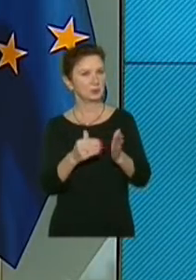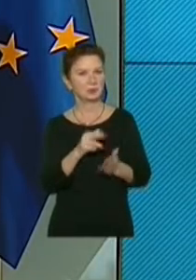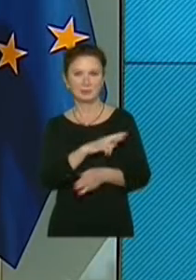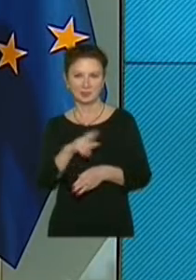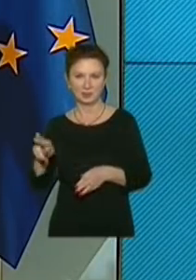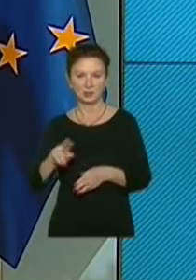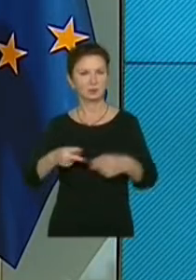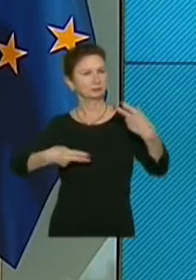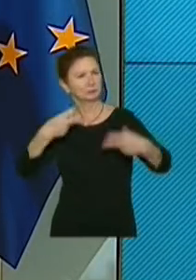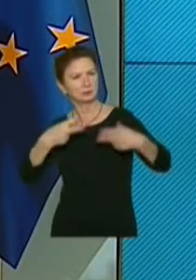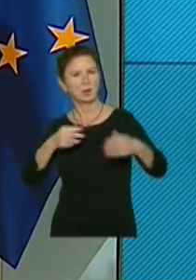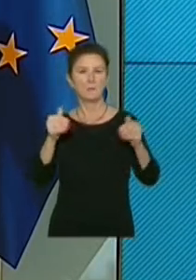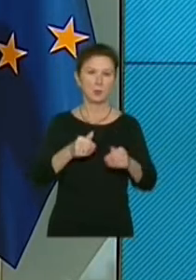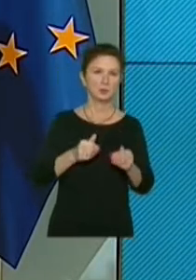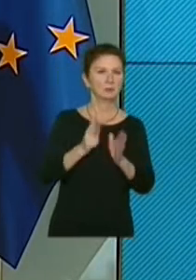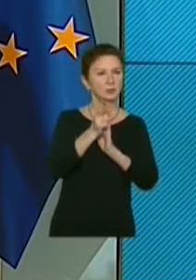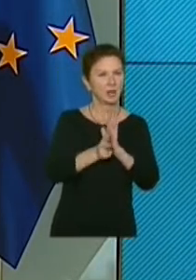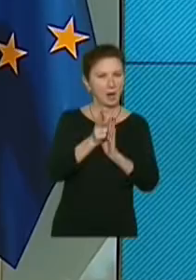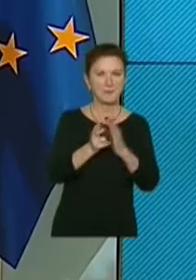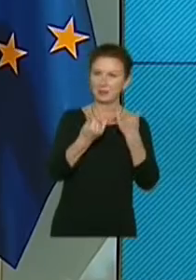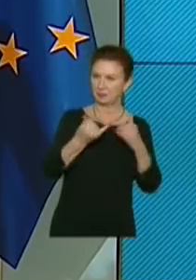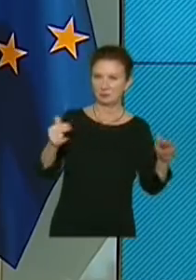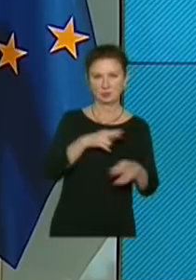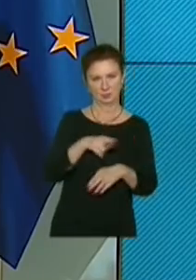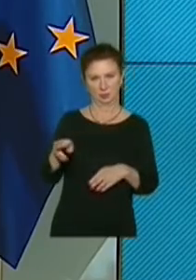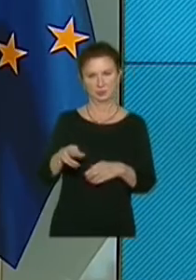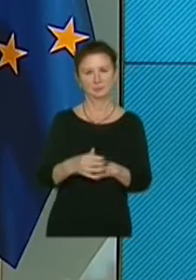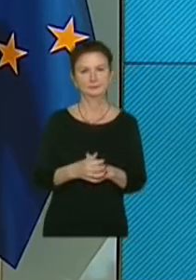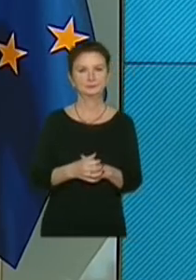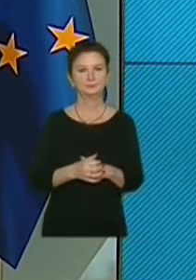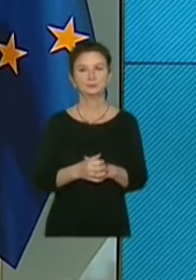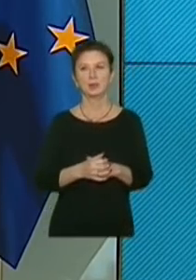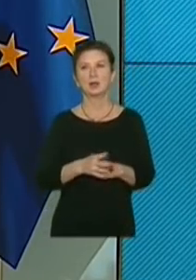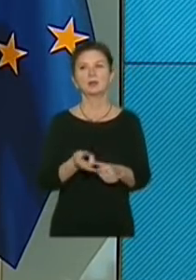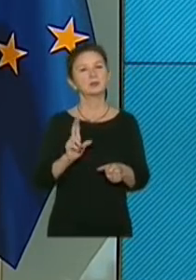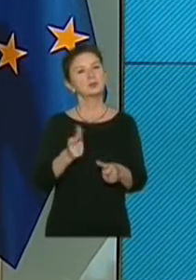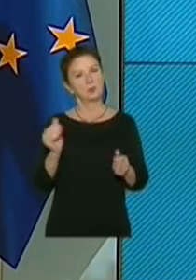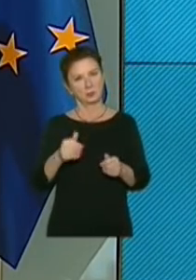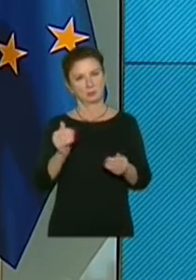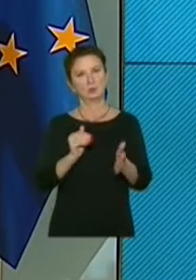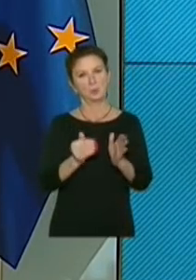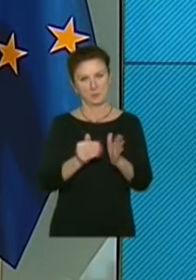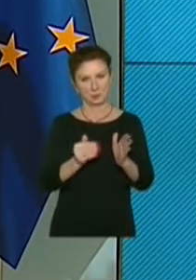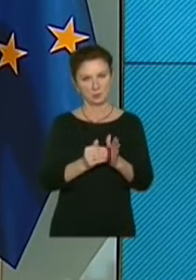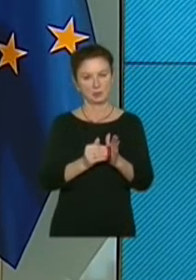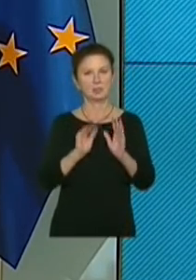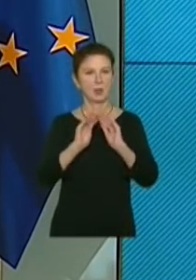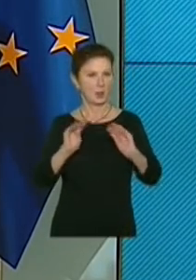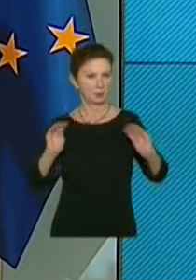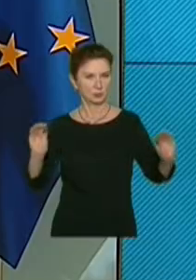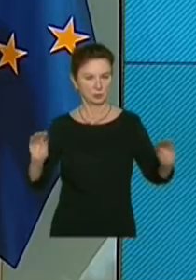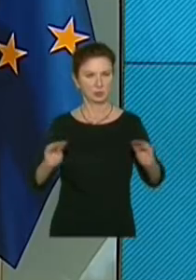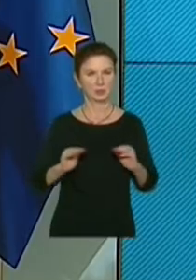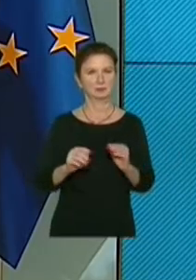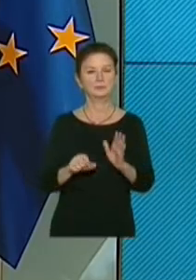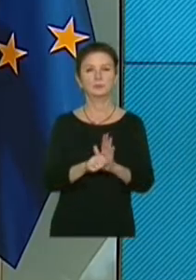zdalnej. To mogą być kamerki, inny sprzęt elektroniczny, który może się przydać i nauczycielom jest